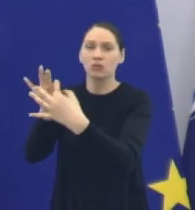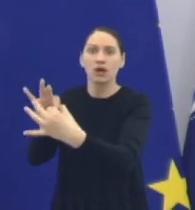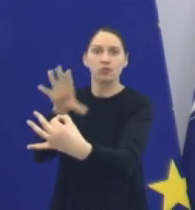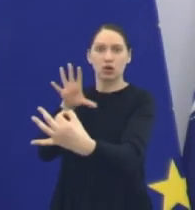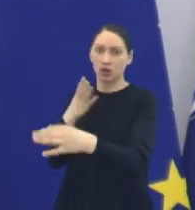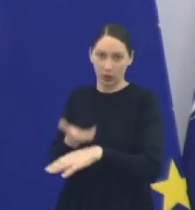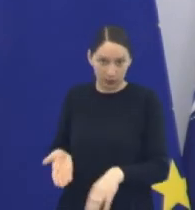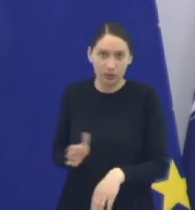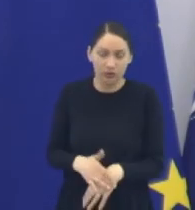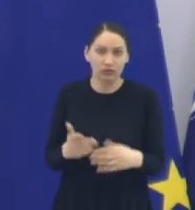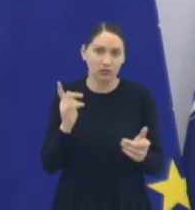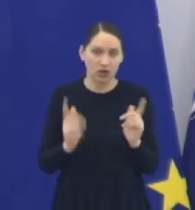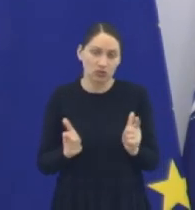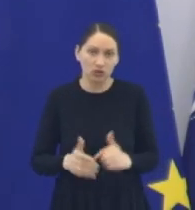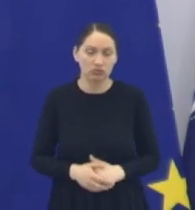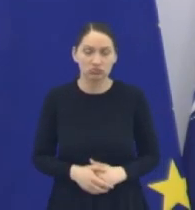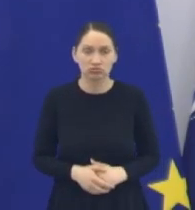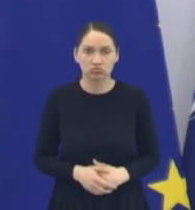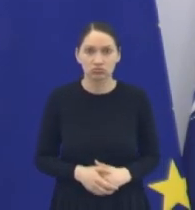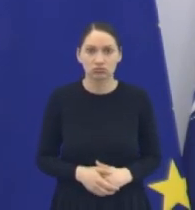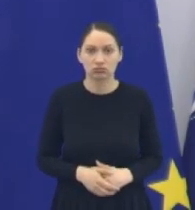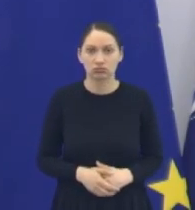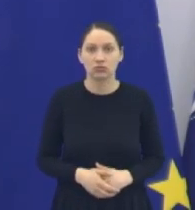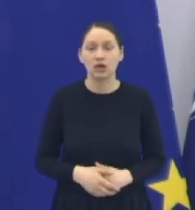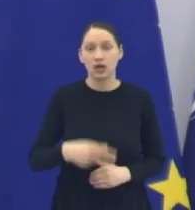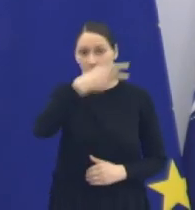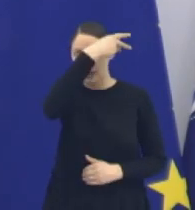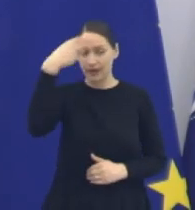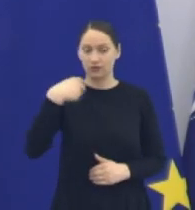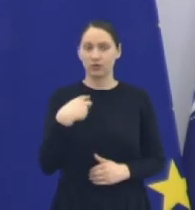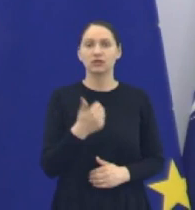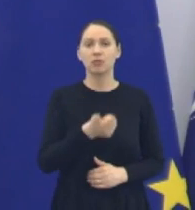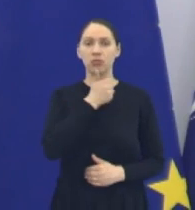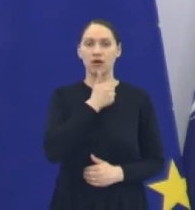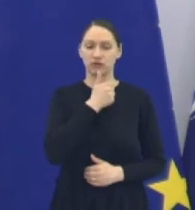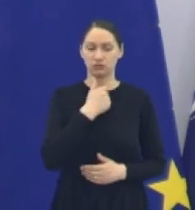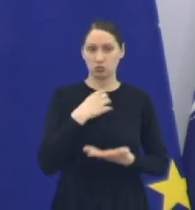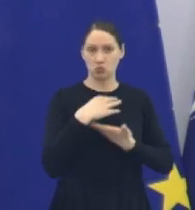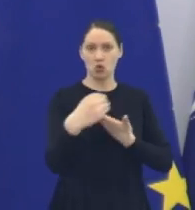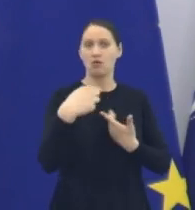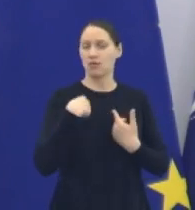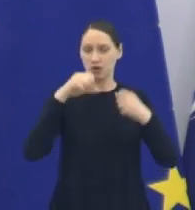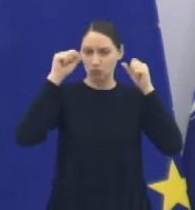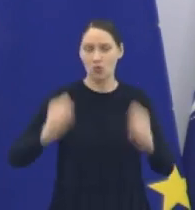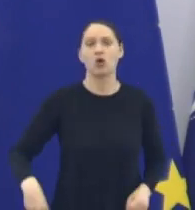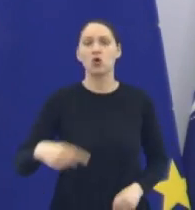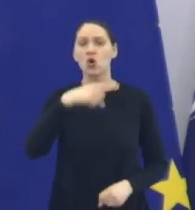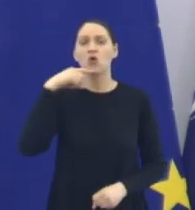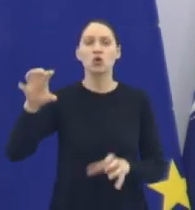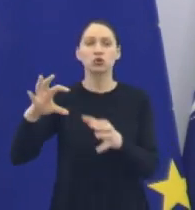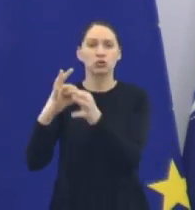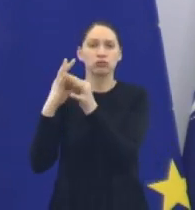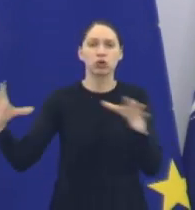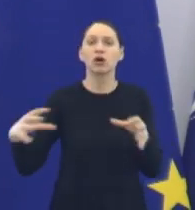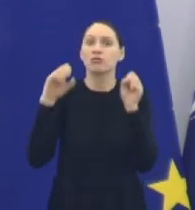sunkiai. Todėl Lietuva savo pavyzdžiui ir norėjo pademonstruoti, kad galime tai padaryti. Galima tai padaryti